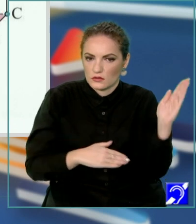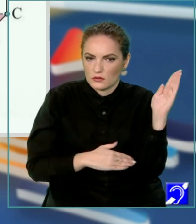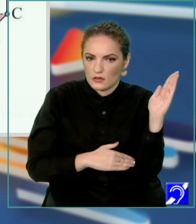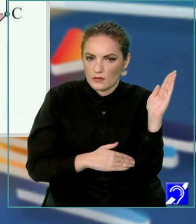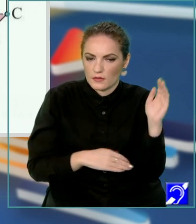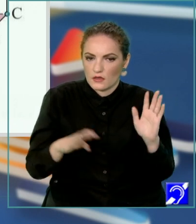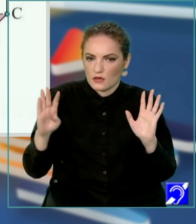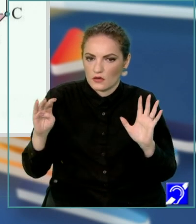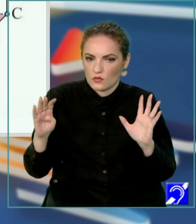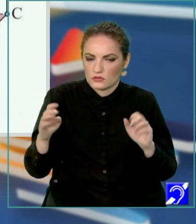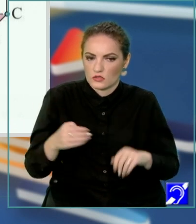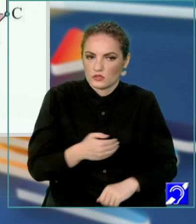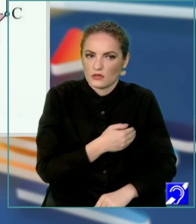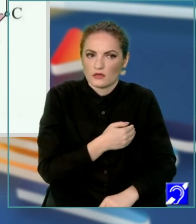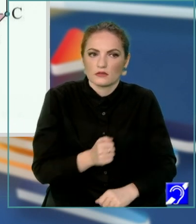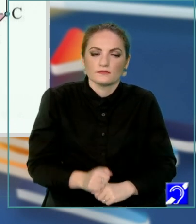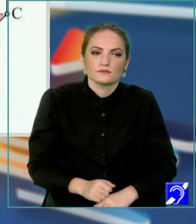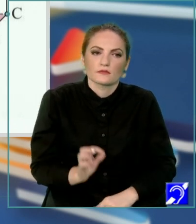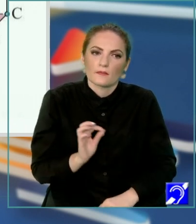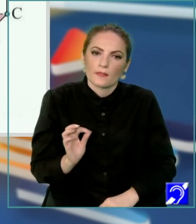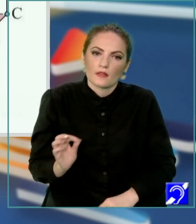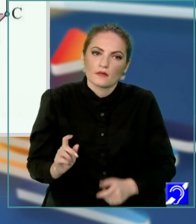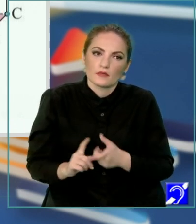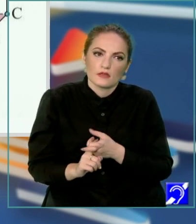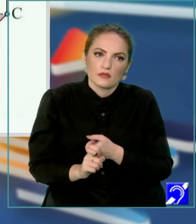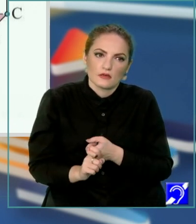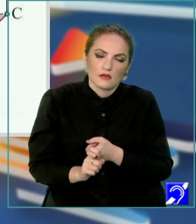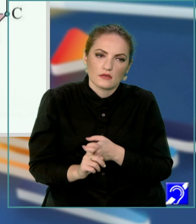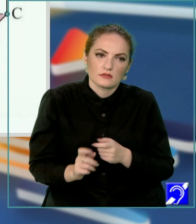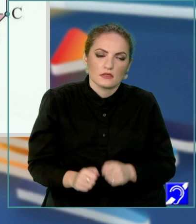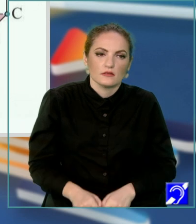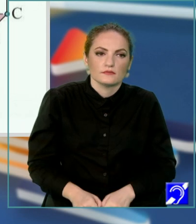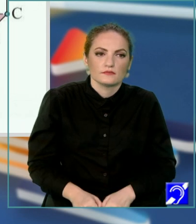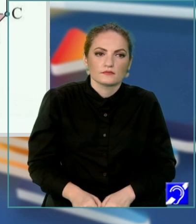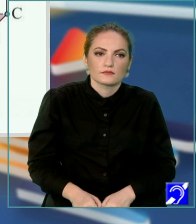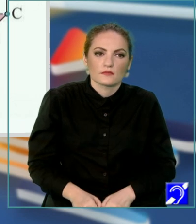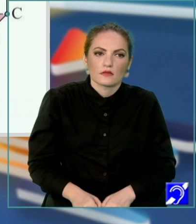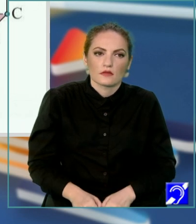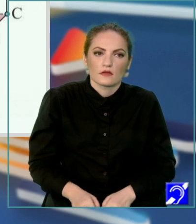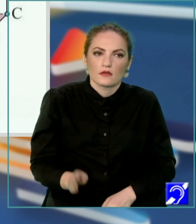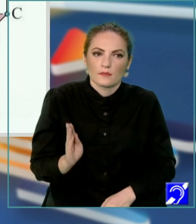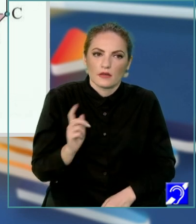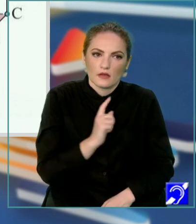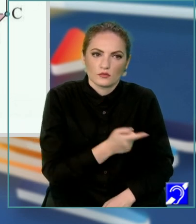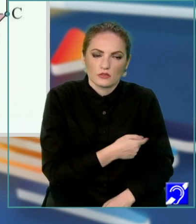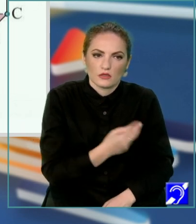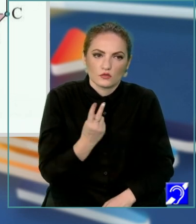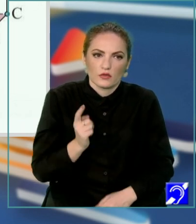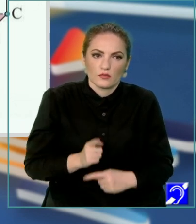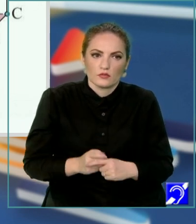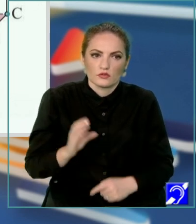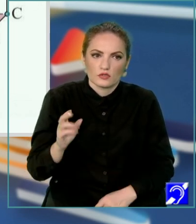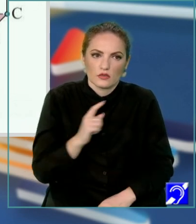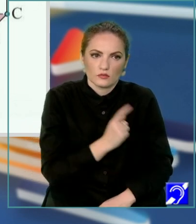drept prin scrierea la țiilor aferente din teorema lui Pitagora obținem că b pătrat plus c